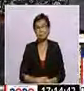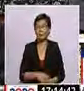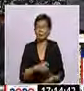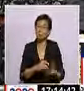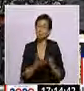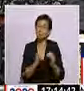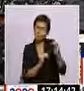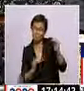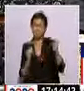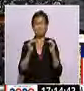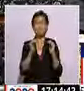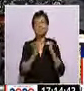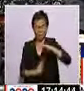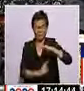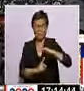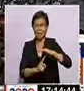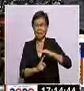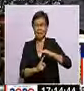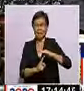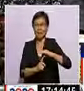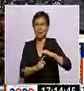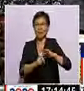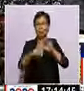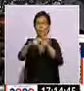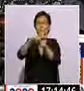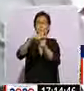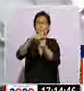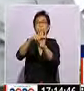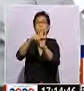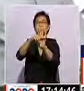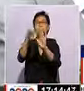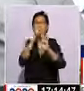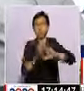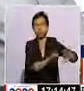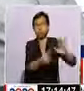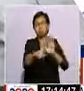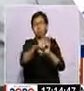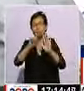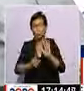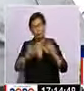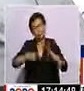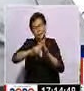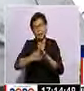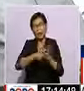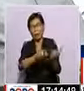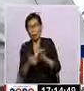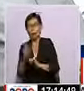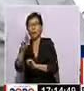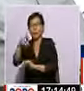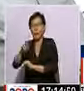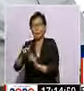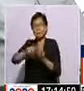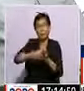Ini selari dengan dasar penolakan SIFA atau Zero Reject yang telah diperkenalkan oleh Kementerian